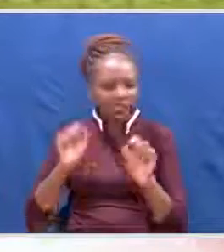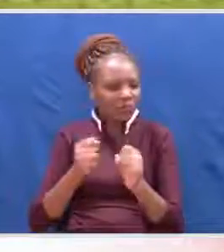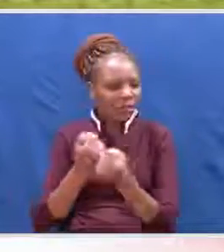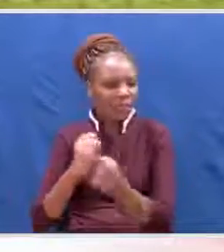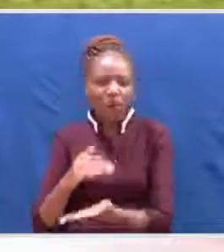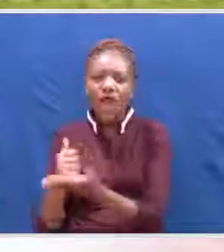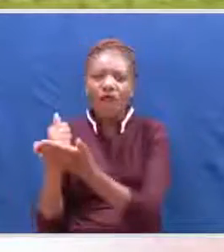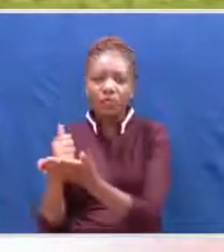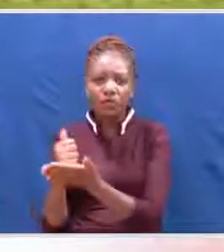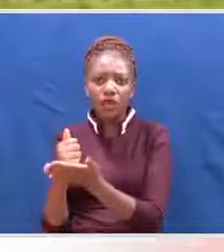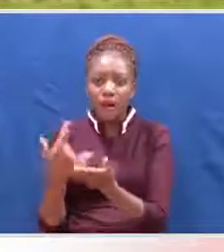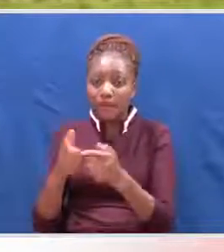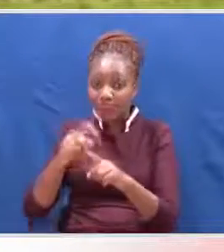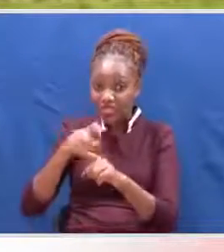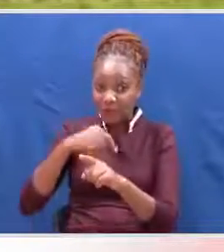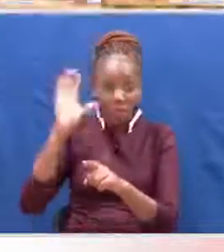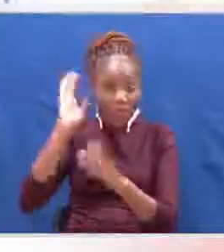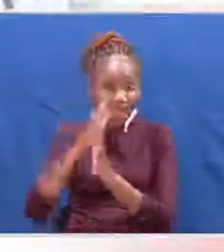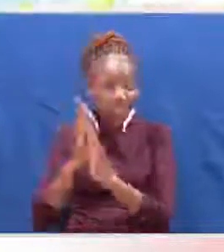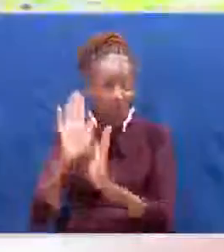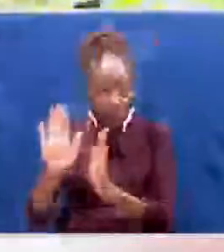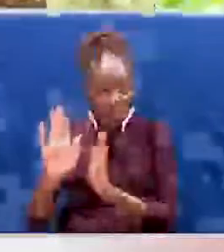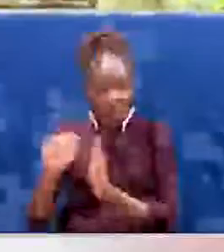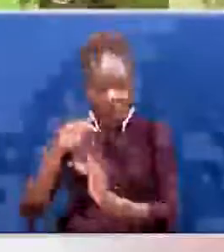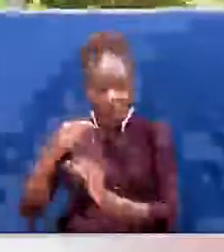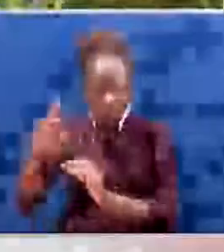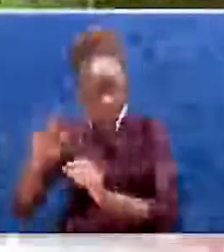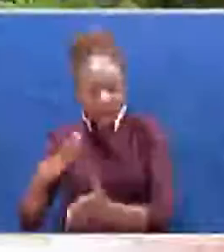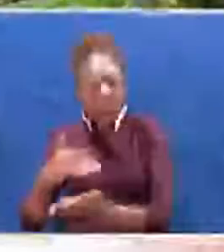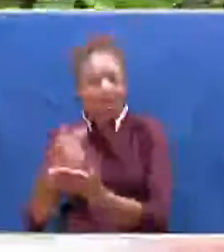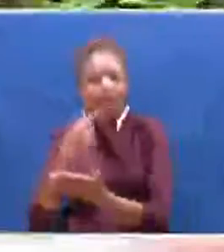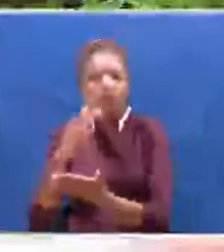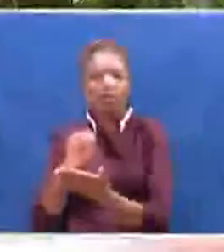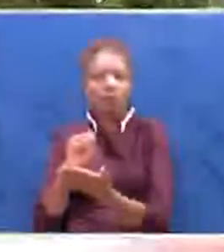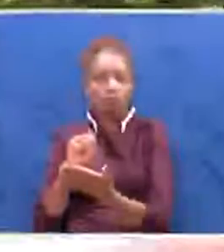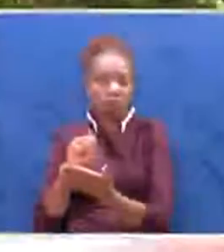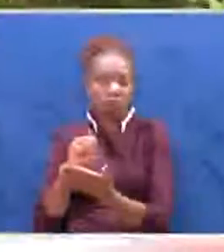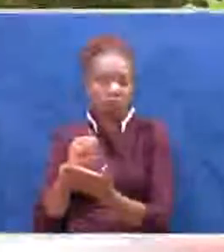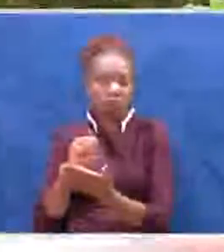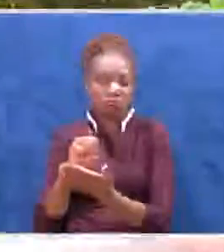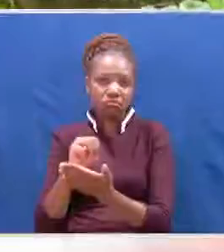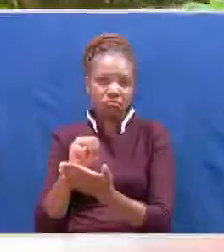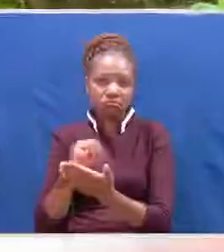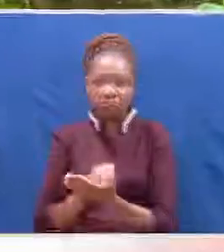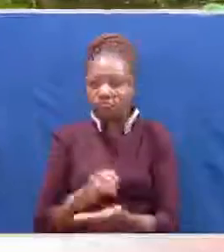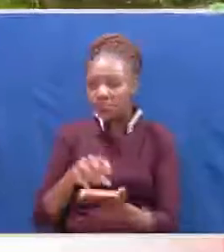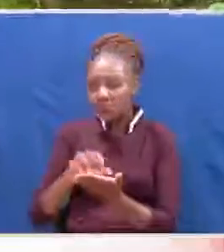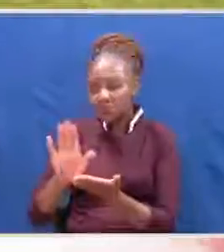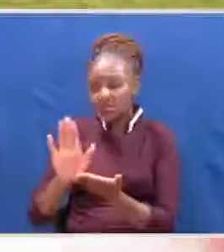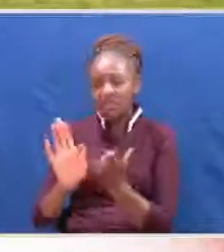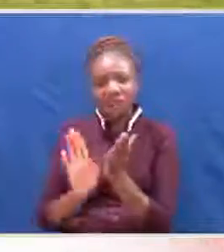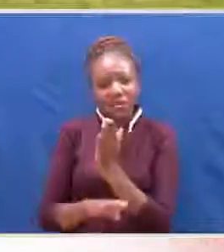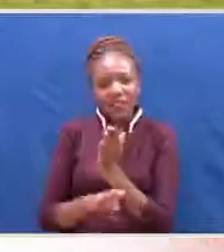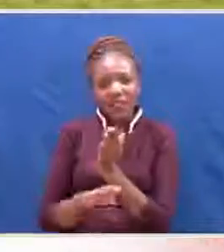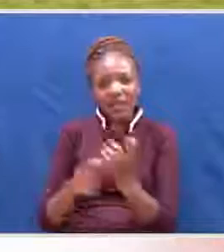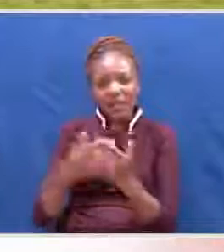tulijua tuliweza kumfikia, tukajua vile tunaweza msaidia. Hali yake alikaa sana mpaka ikamdhuru sana. So sisi